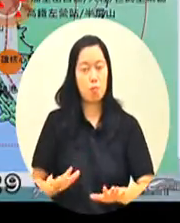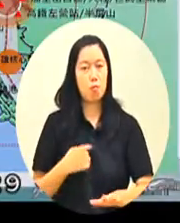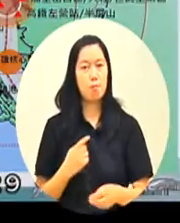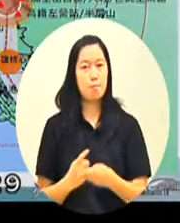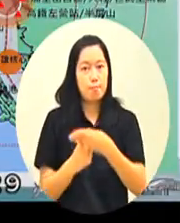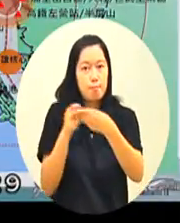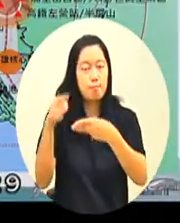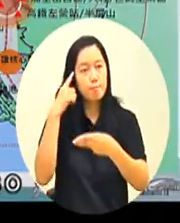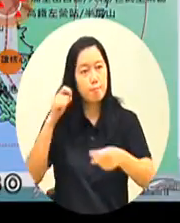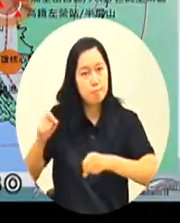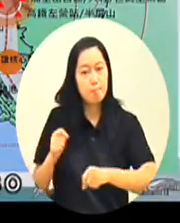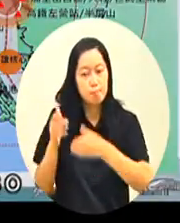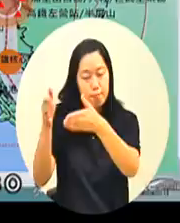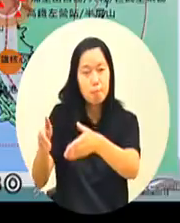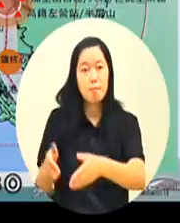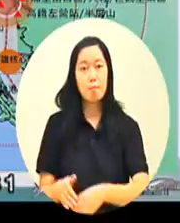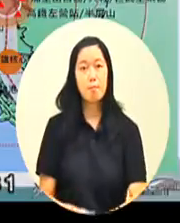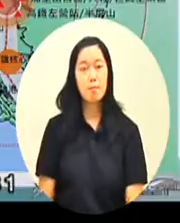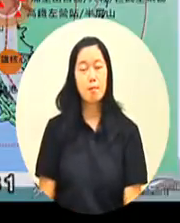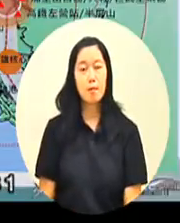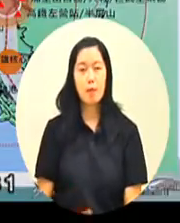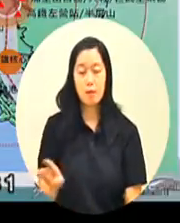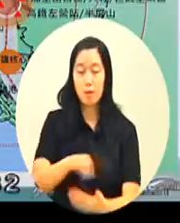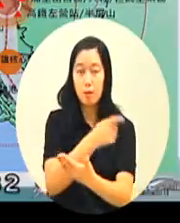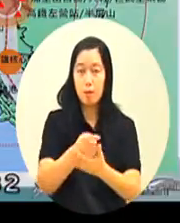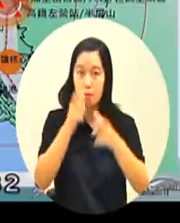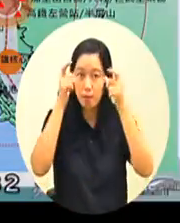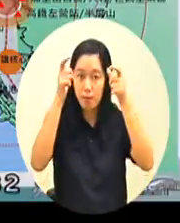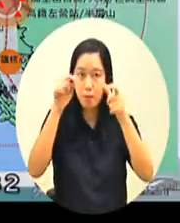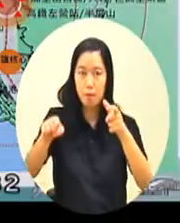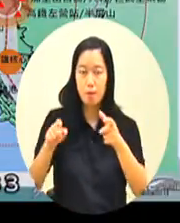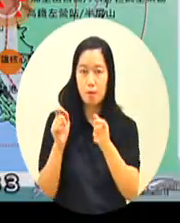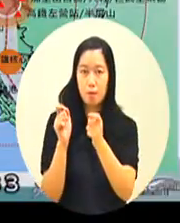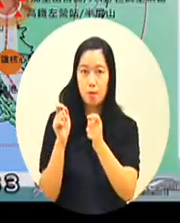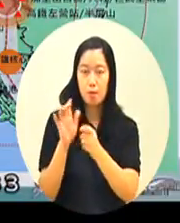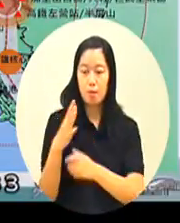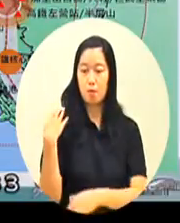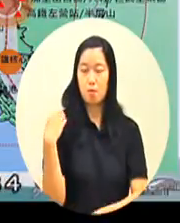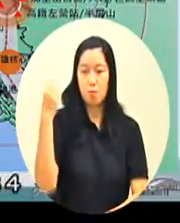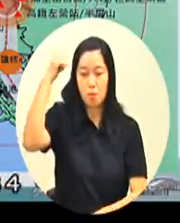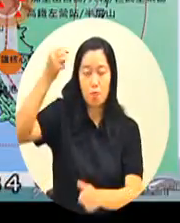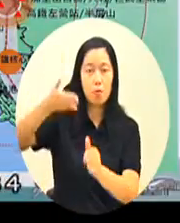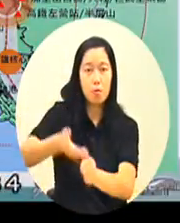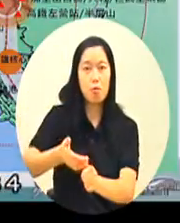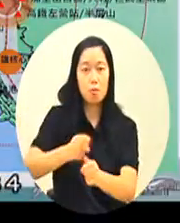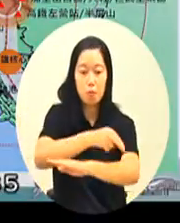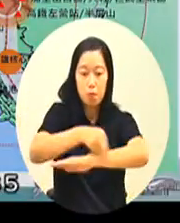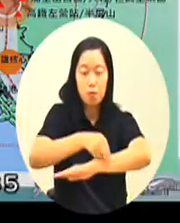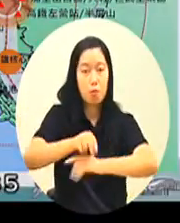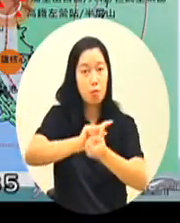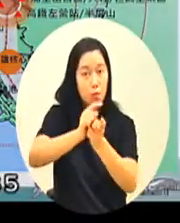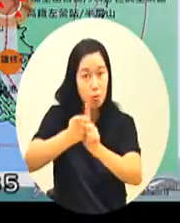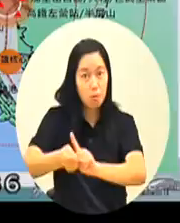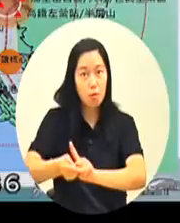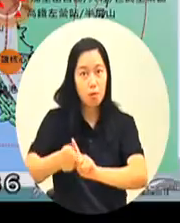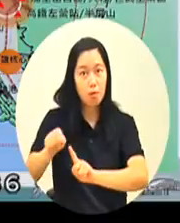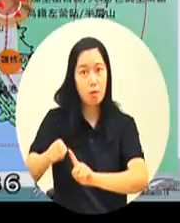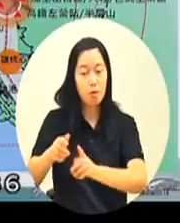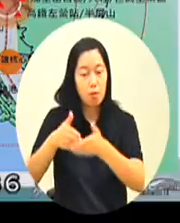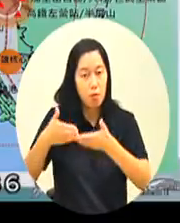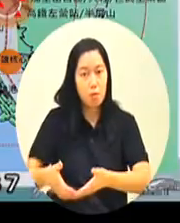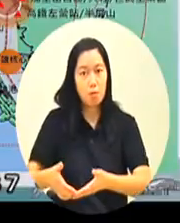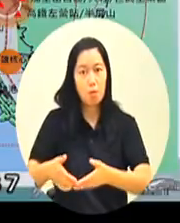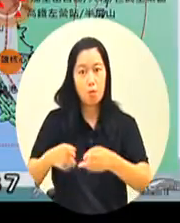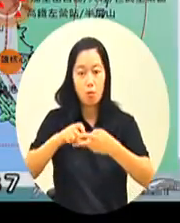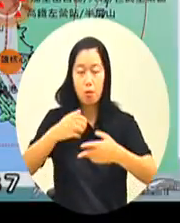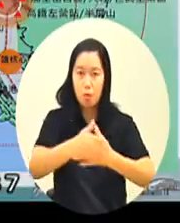的规划方向。所以整个高雄的比较既有产业的转型的重大工程大概就是